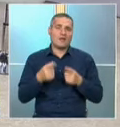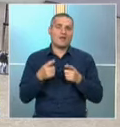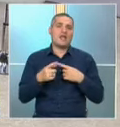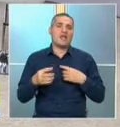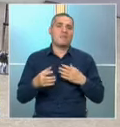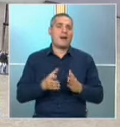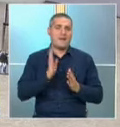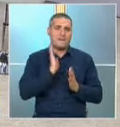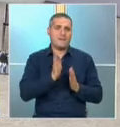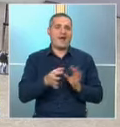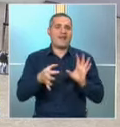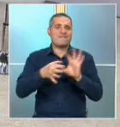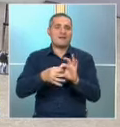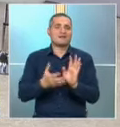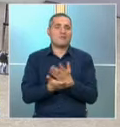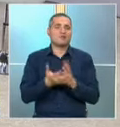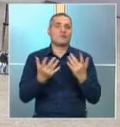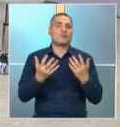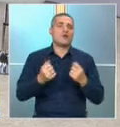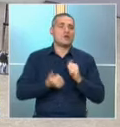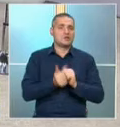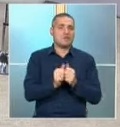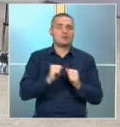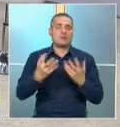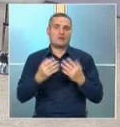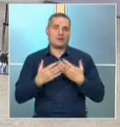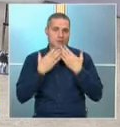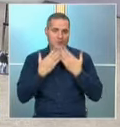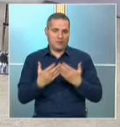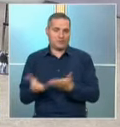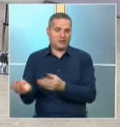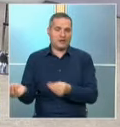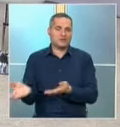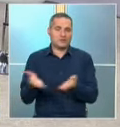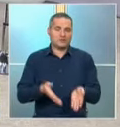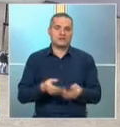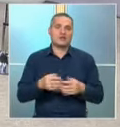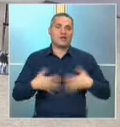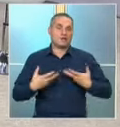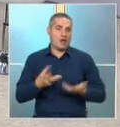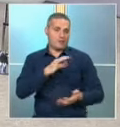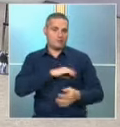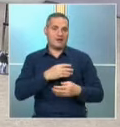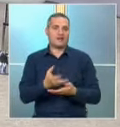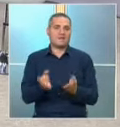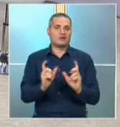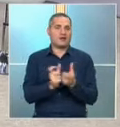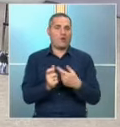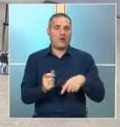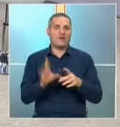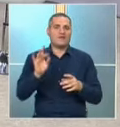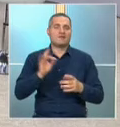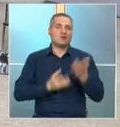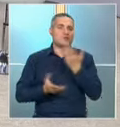връзка между спорта и математиката. Добре, аз ви благодаря за участието. Желая успех на вас и на вашите колеги в